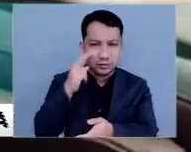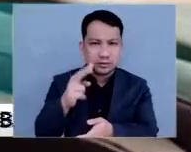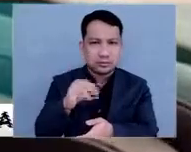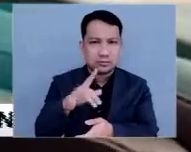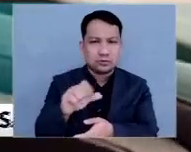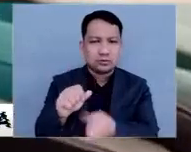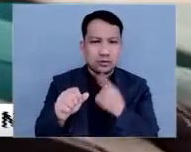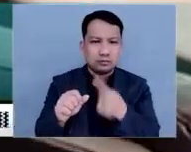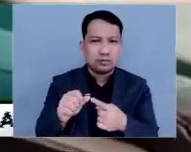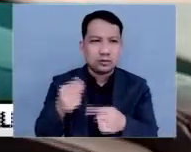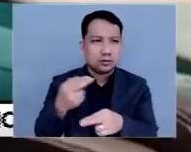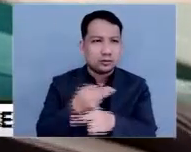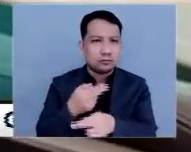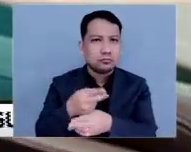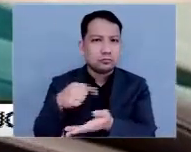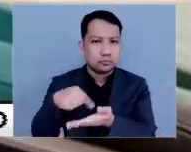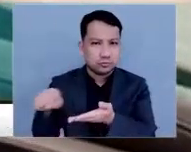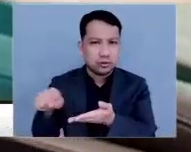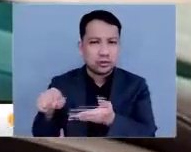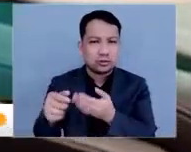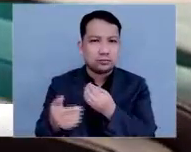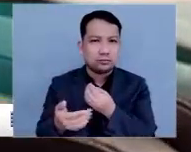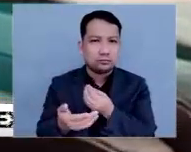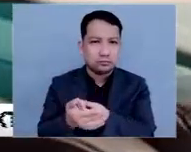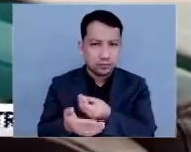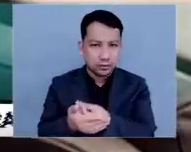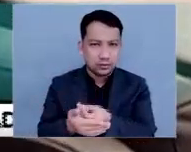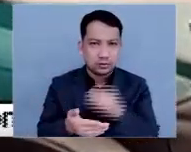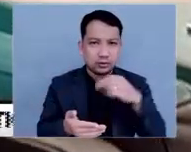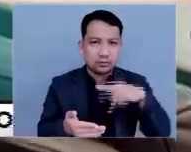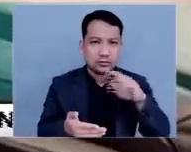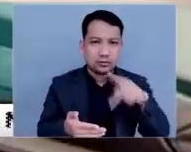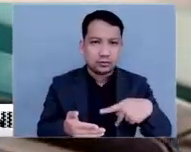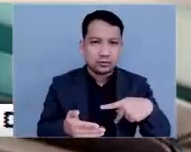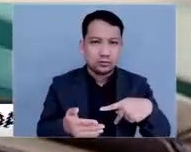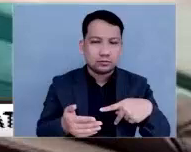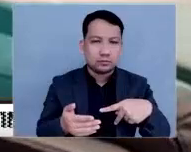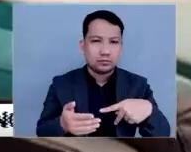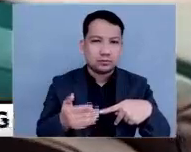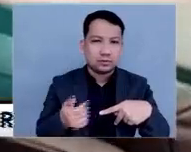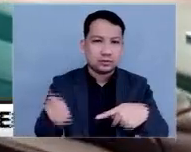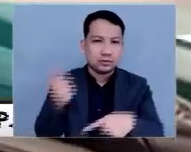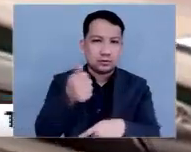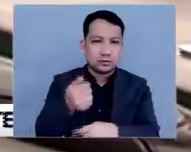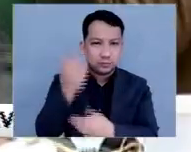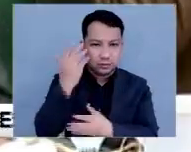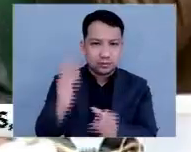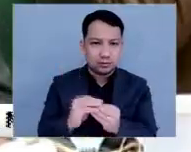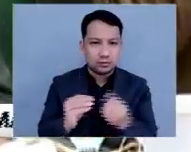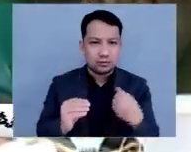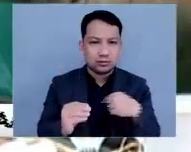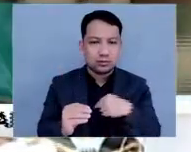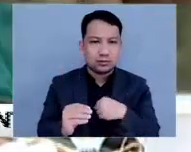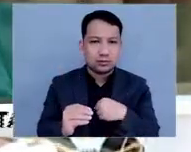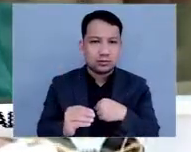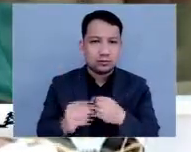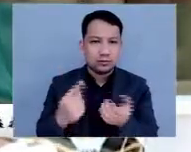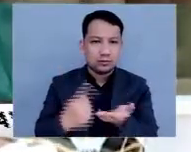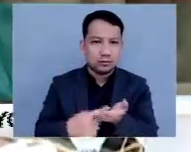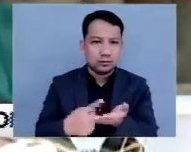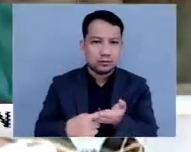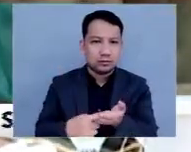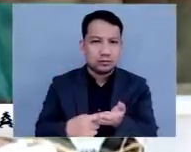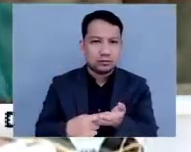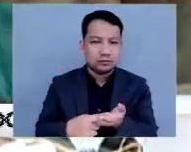daw tumanggap ng pera mula kay go ang sinasabing dating PNP Chief ang parang usapan doun Ma'am parang